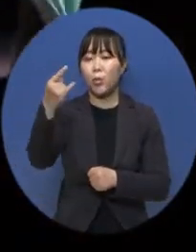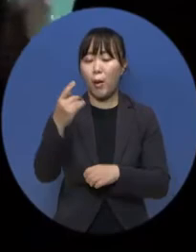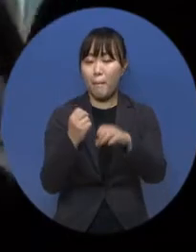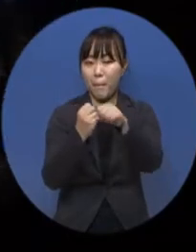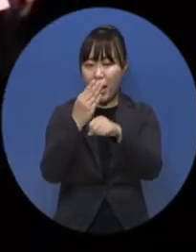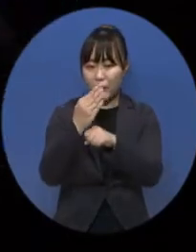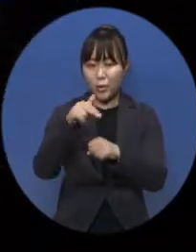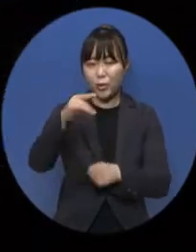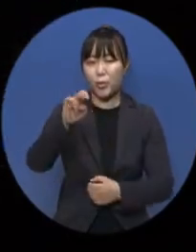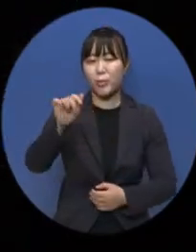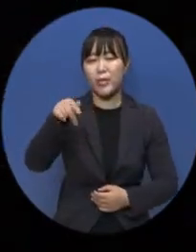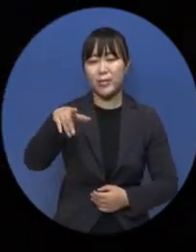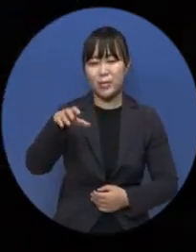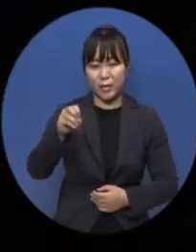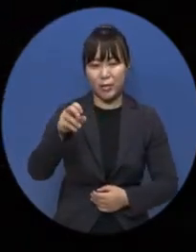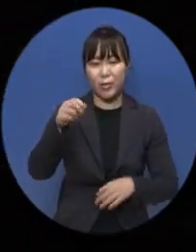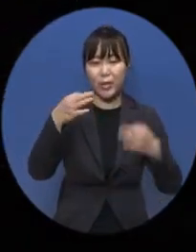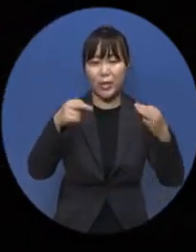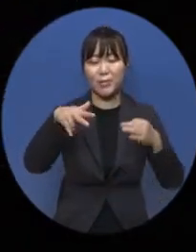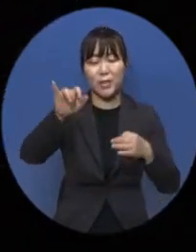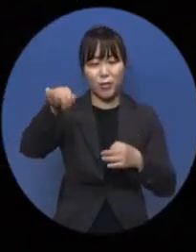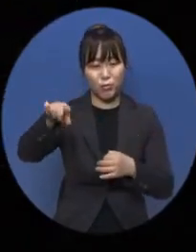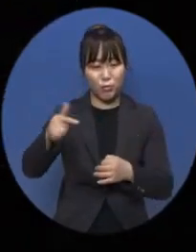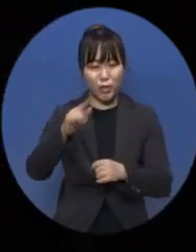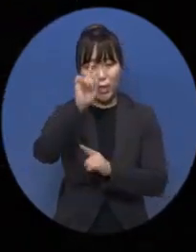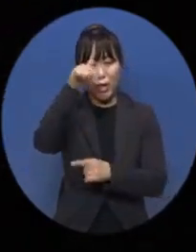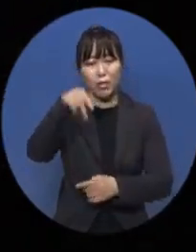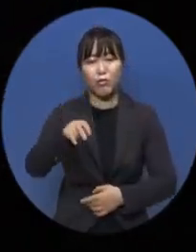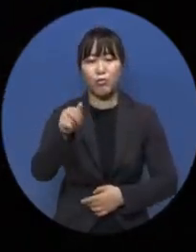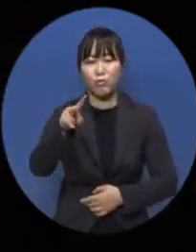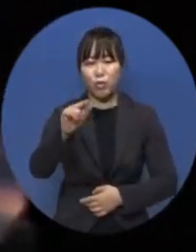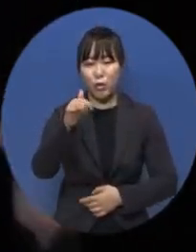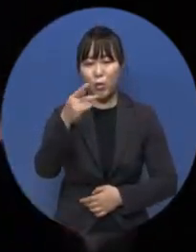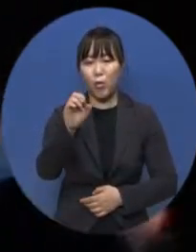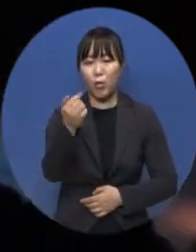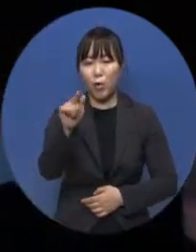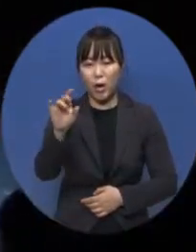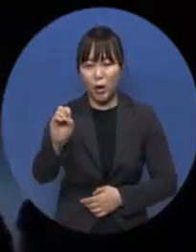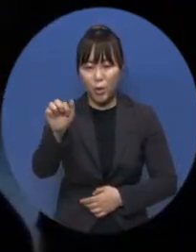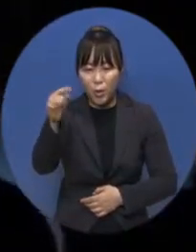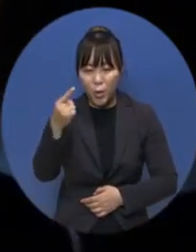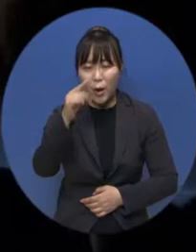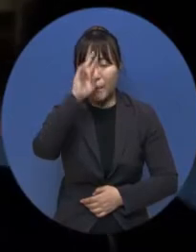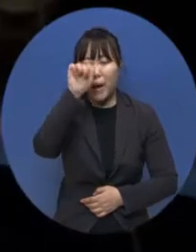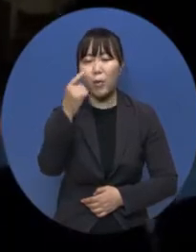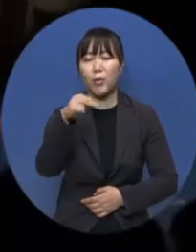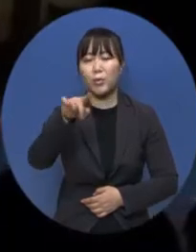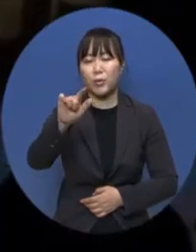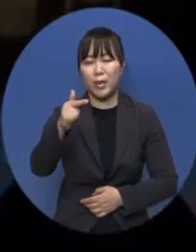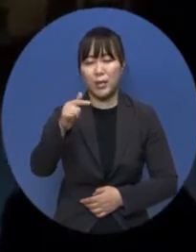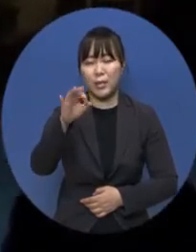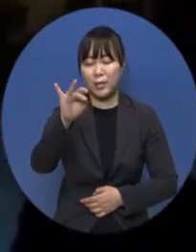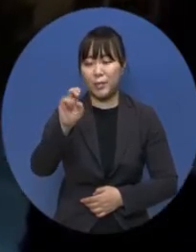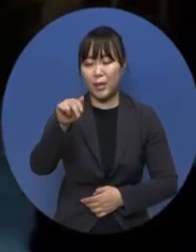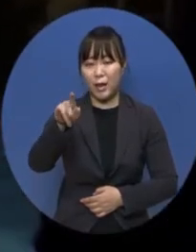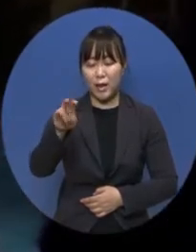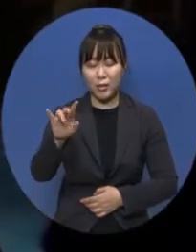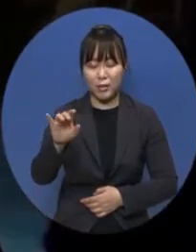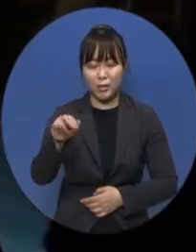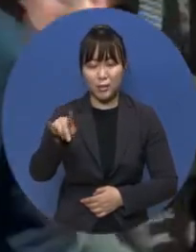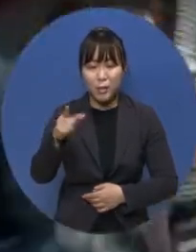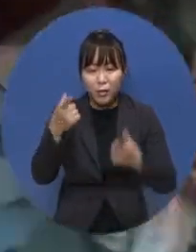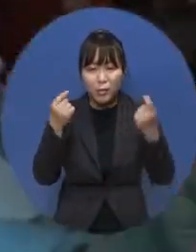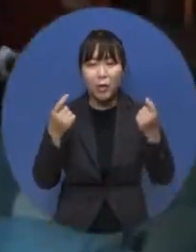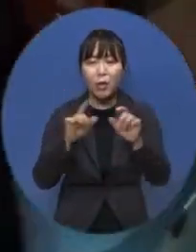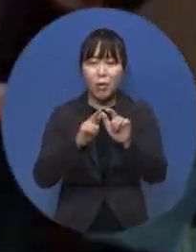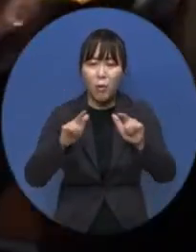배우 조민정, 김지훈과 이규영, 홍광호, 박호산, 임강성, 박정표, 곽선영 등